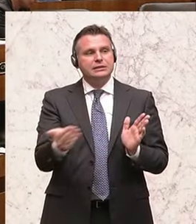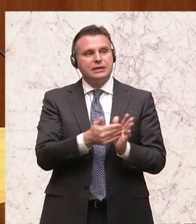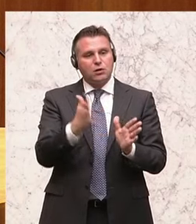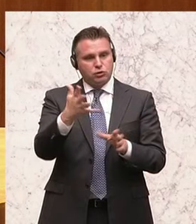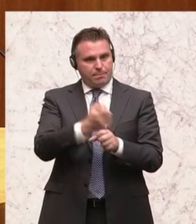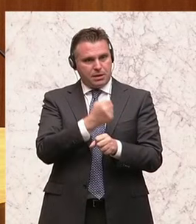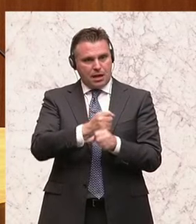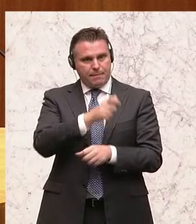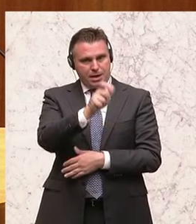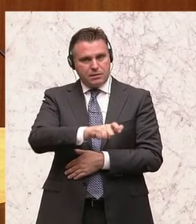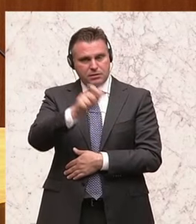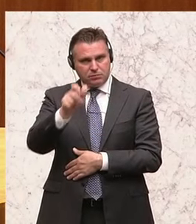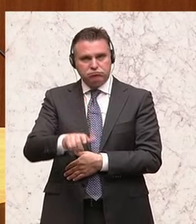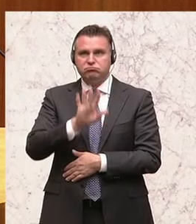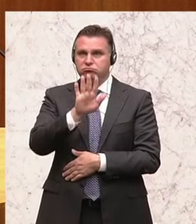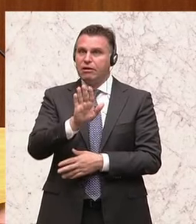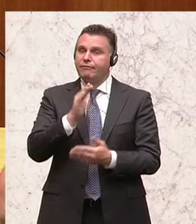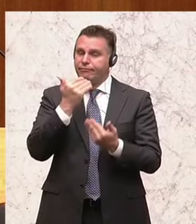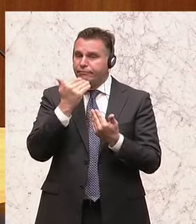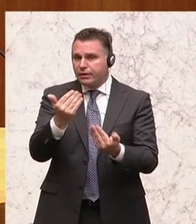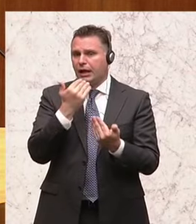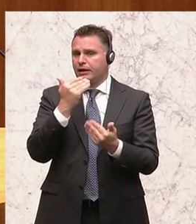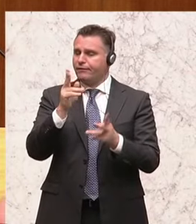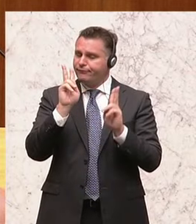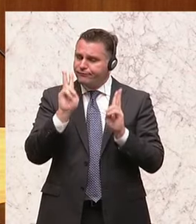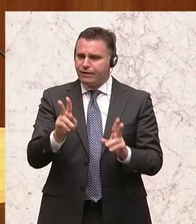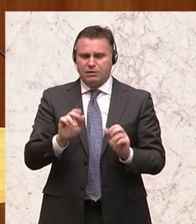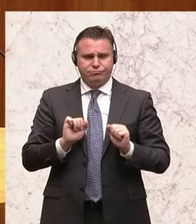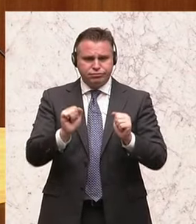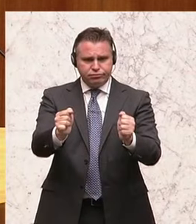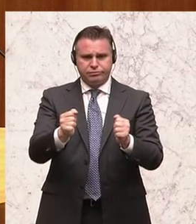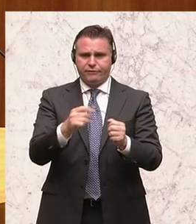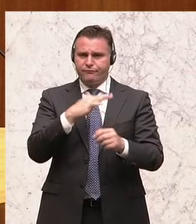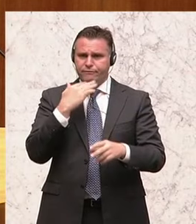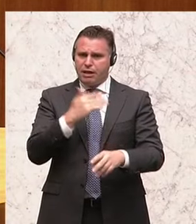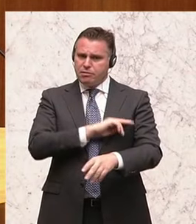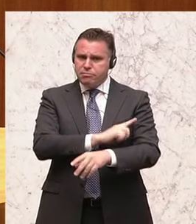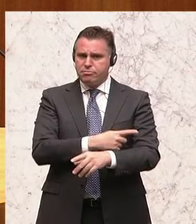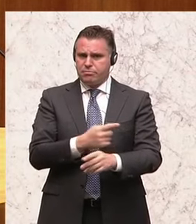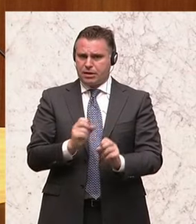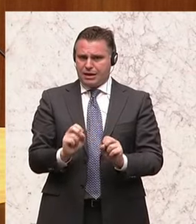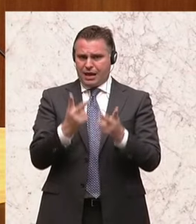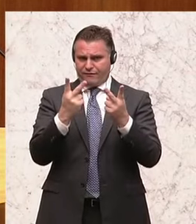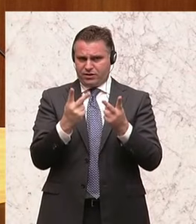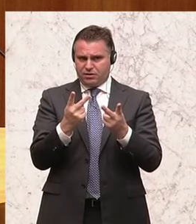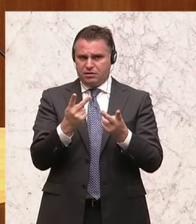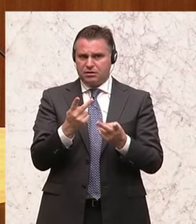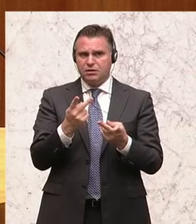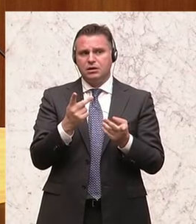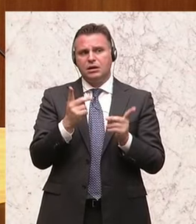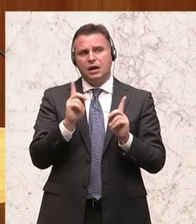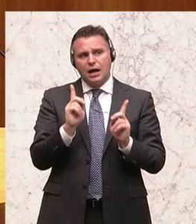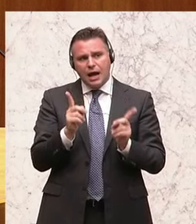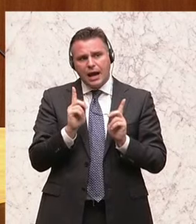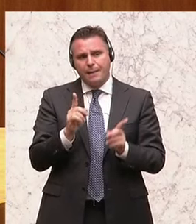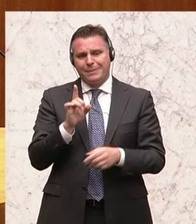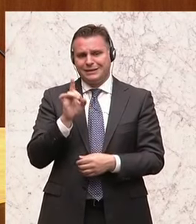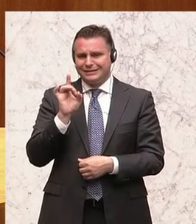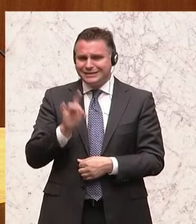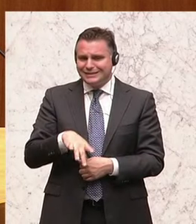Mitarbeiter, denen man wirklich nur für ihren Einsatz und für ihre Kraft danken kann. Nur wenn es ab und zu, und es ist wirklich nur